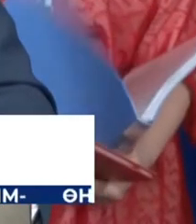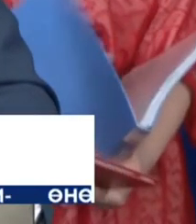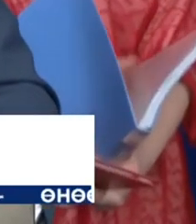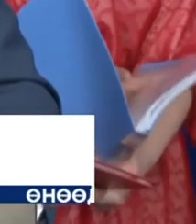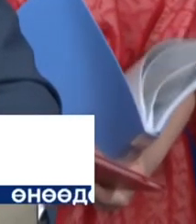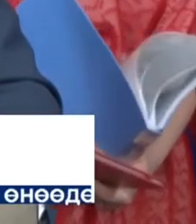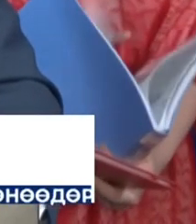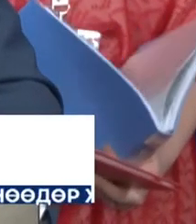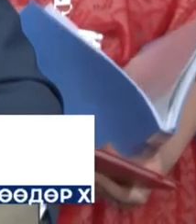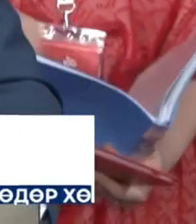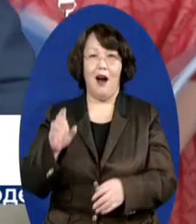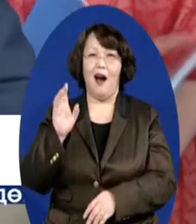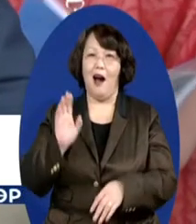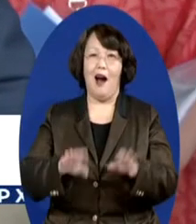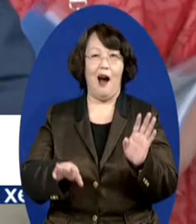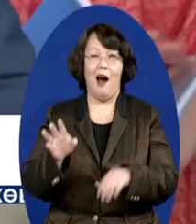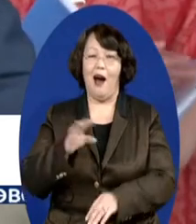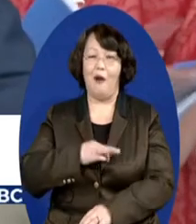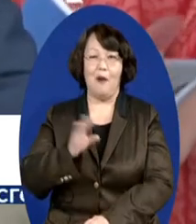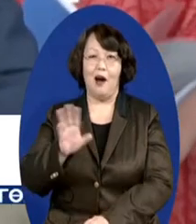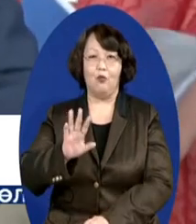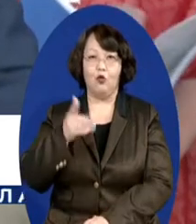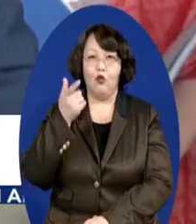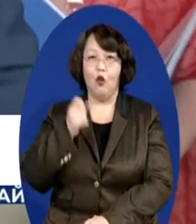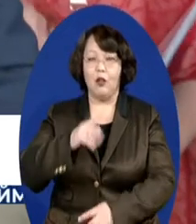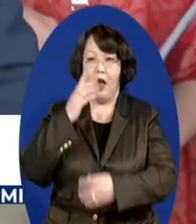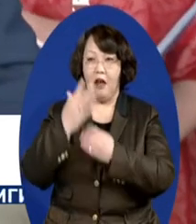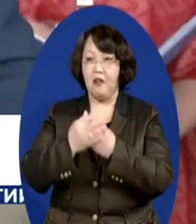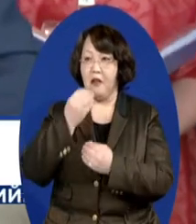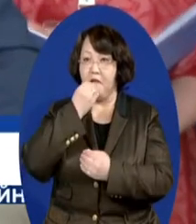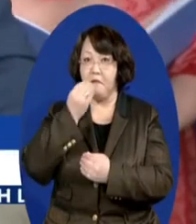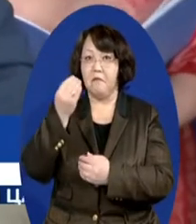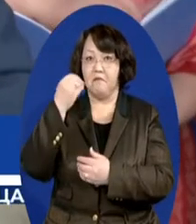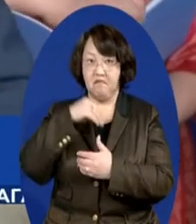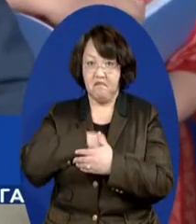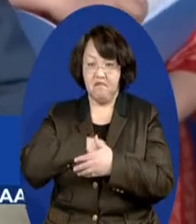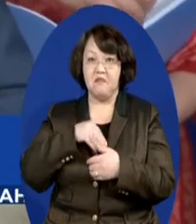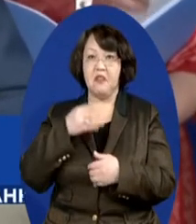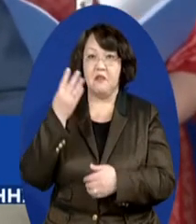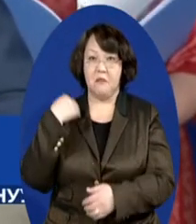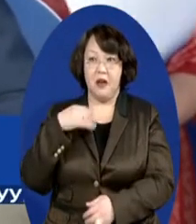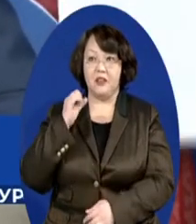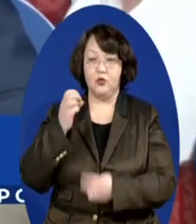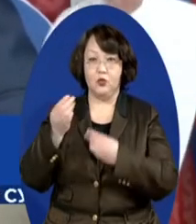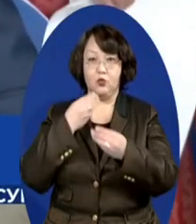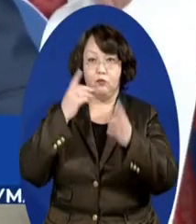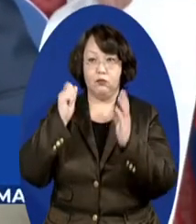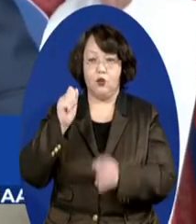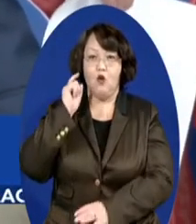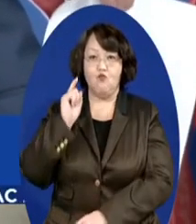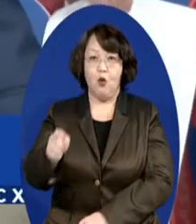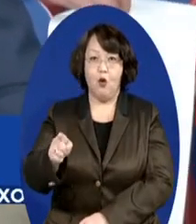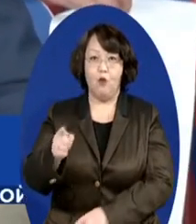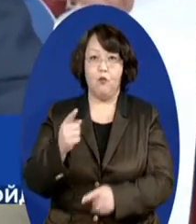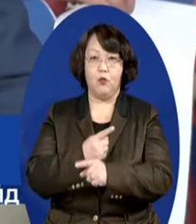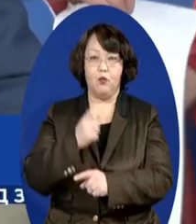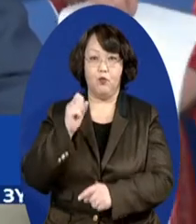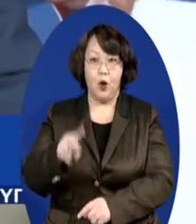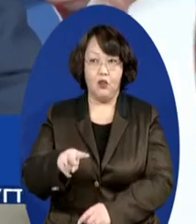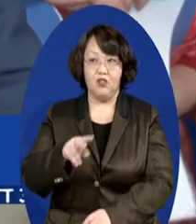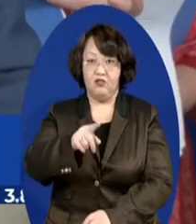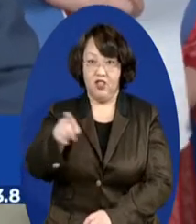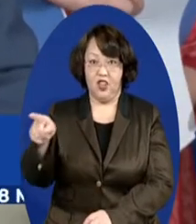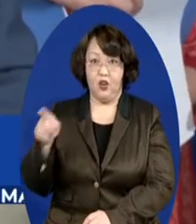Цаг хугацаанаас үл хамаарч авилга албан тушаалын гемт хэрэгээр шүүхээр шийдэгдэж яшиэтгэл эдэлжсэн бол Монгол ардын